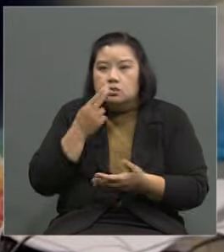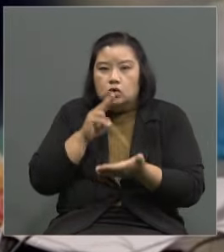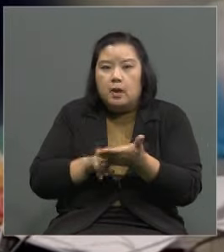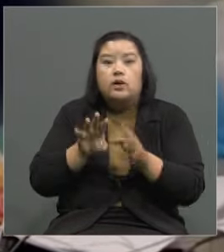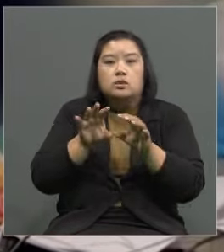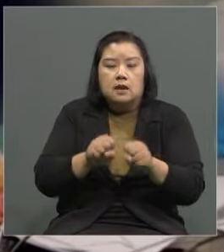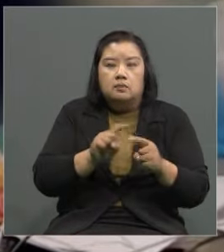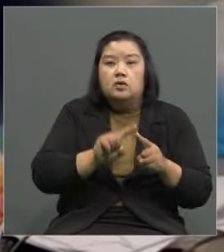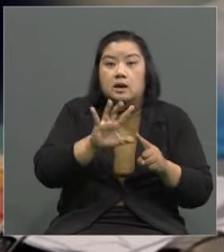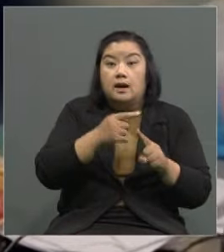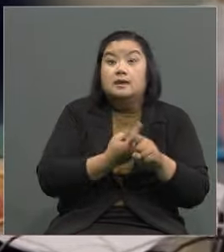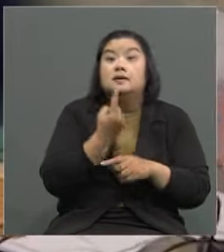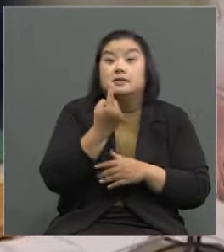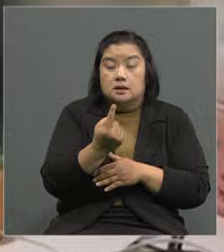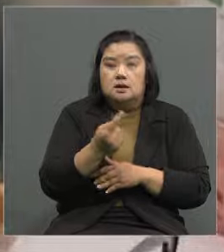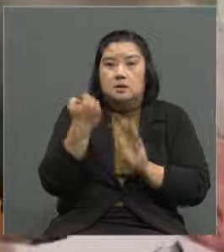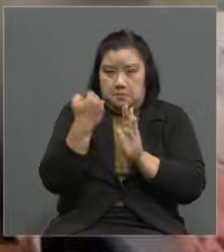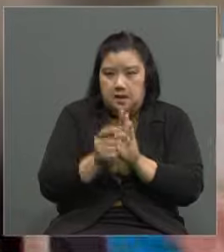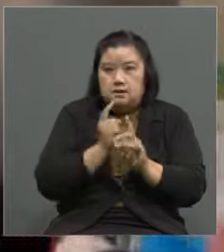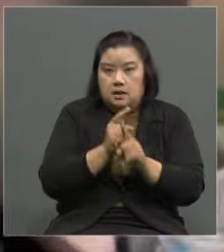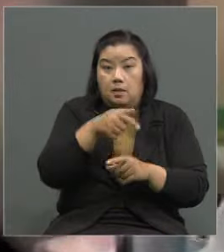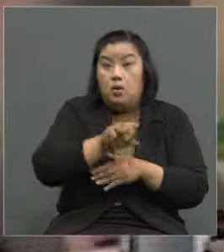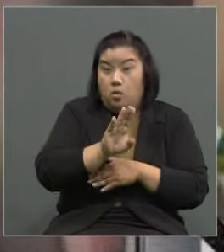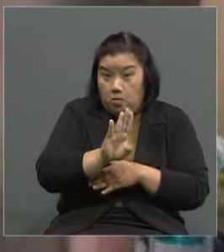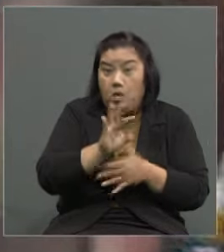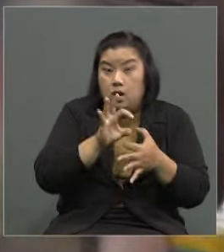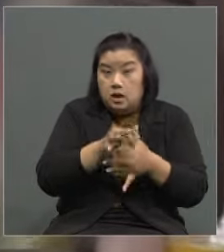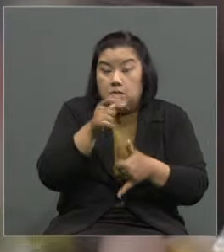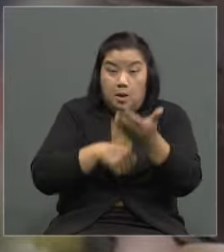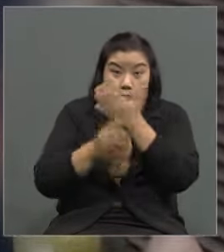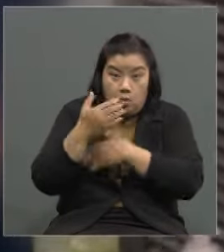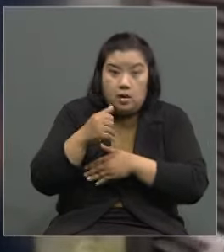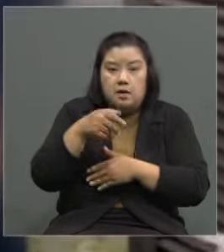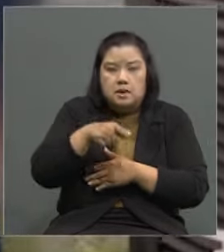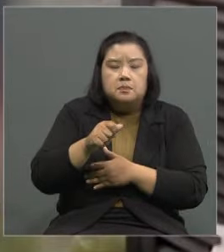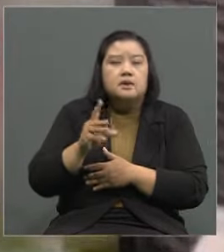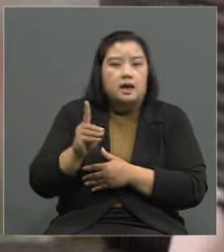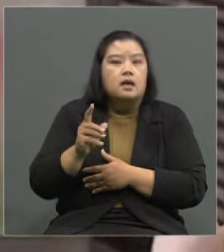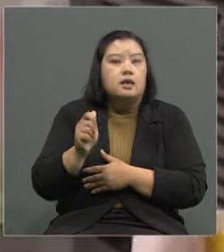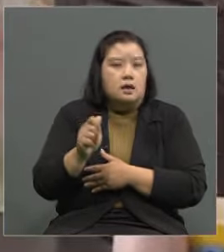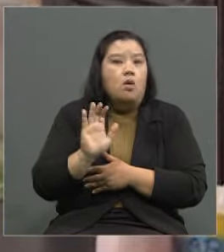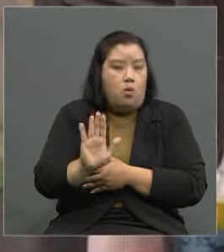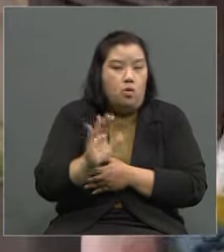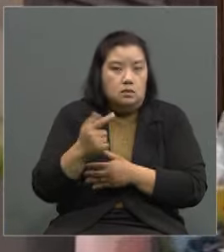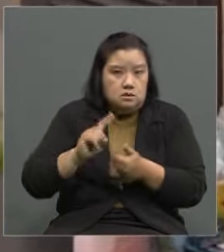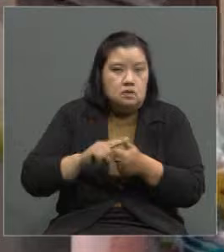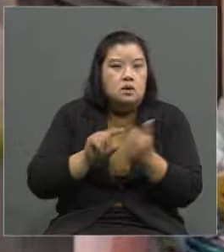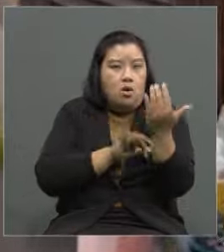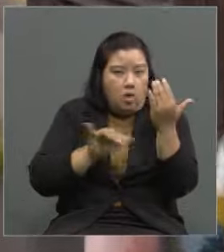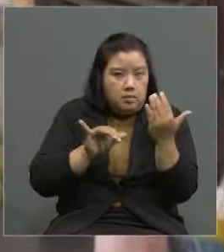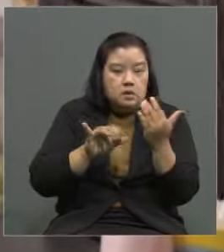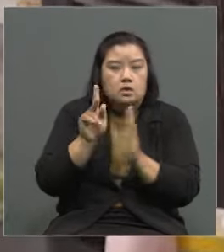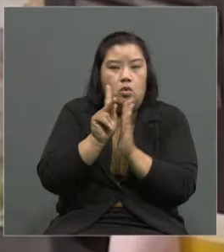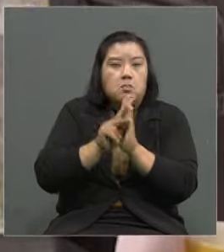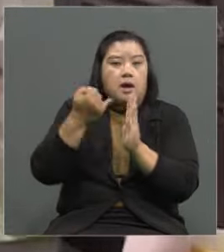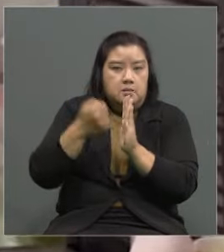มกราคมที่ผ่านมาในความผิดตามพระราชบัญญัติคุ้มครองข้อมูลส่วนบุคคลหรือว่า pdpaนะฮะแล้วก็พรบคอมหลังจากนั้นก็